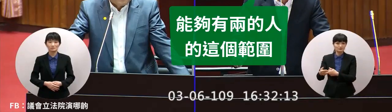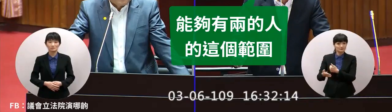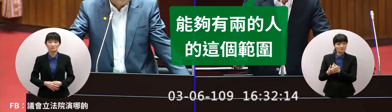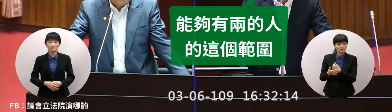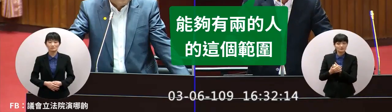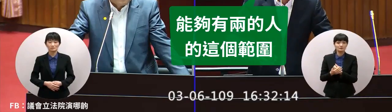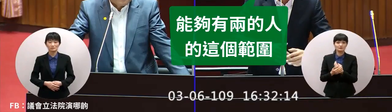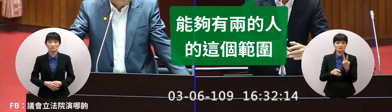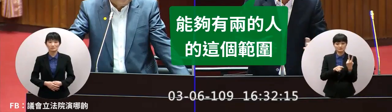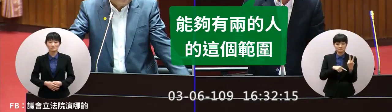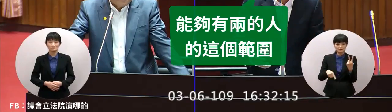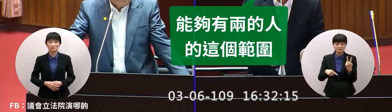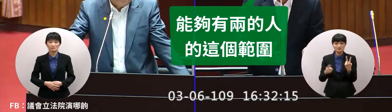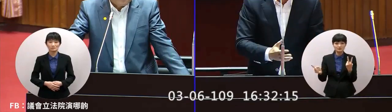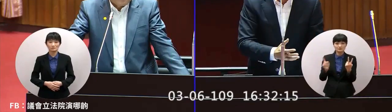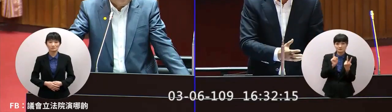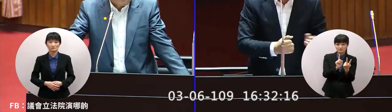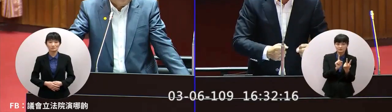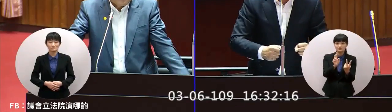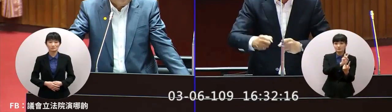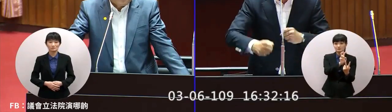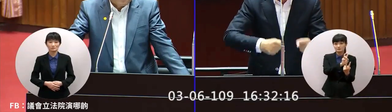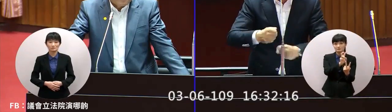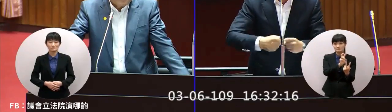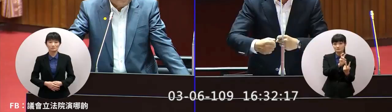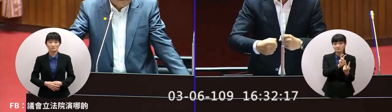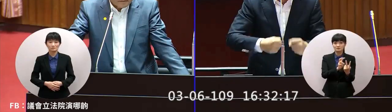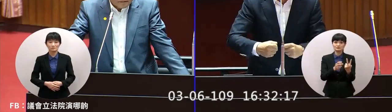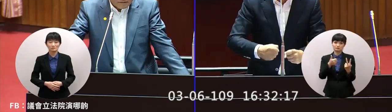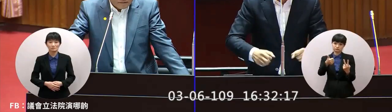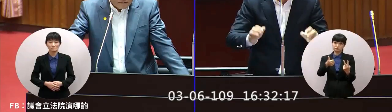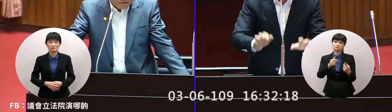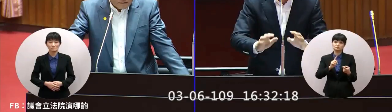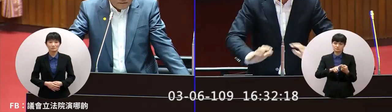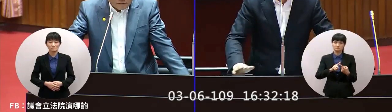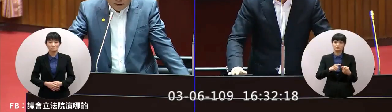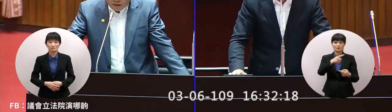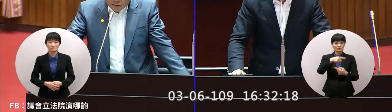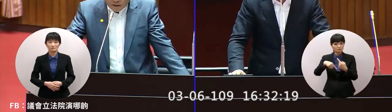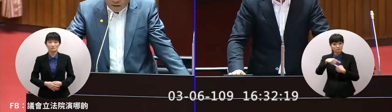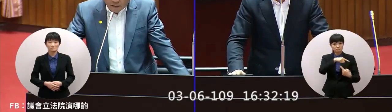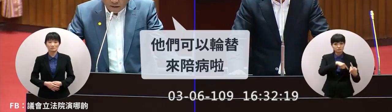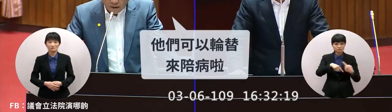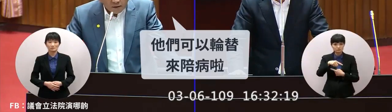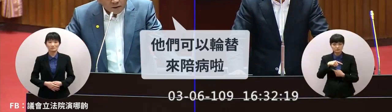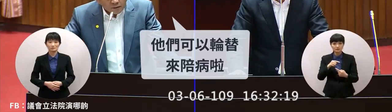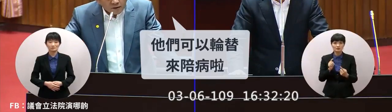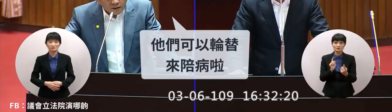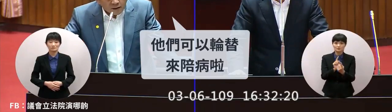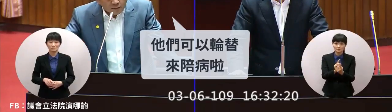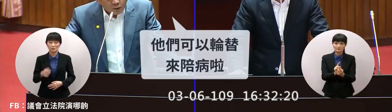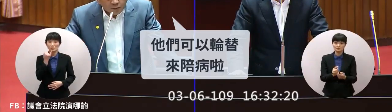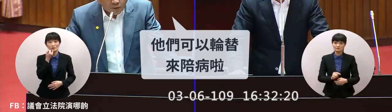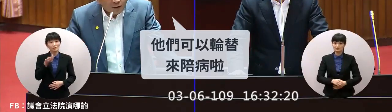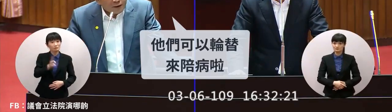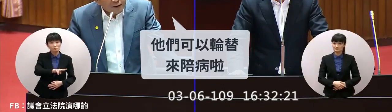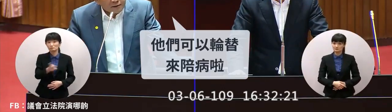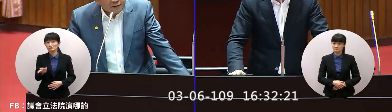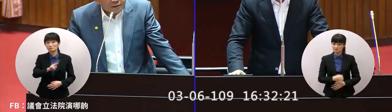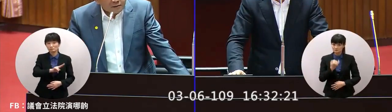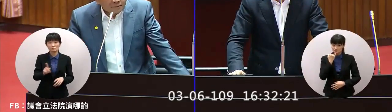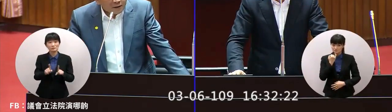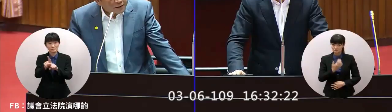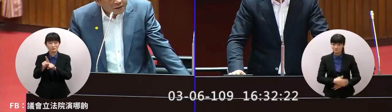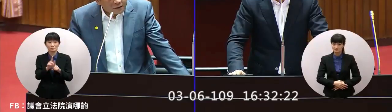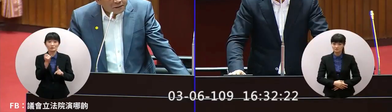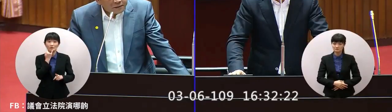人，会这个范围，互因有当轮替来陪伴，还是当作陪伴？ 因会使轮替来陪伴啦，